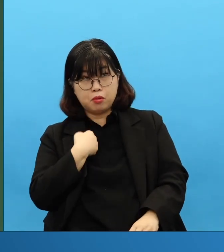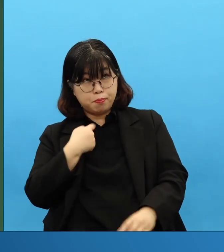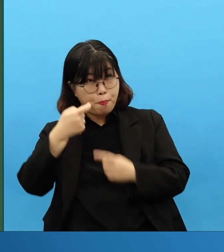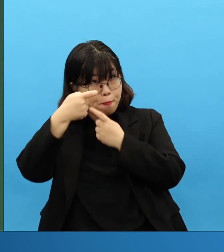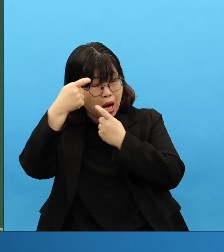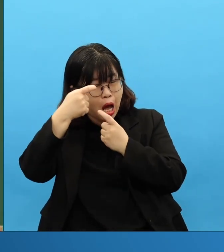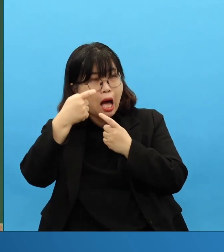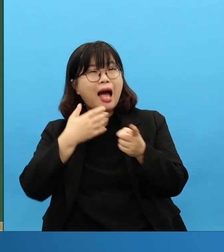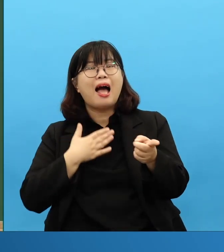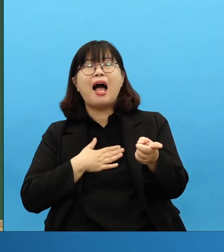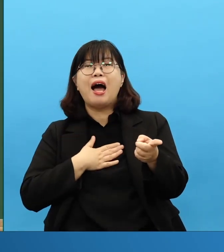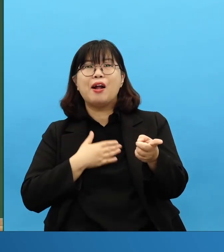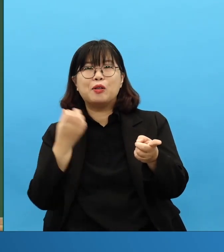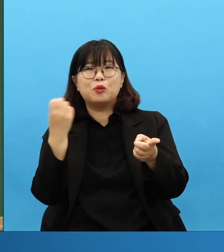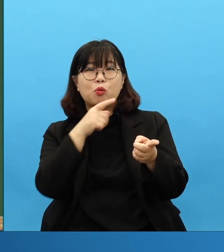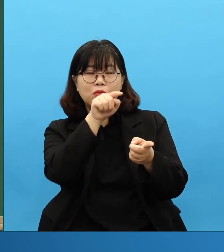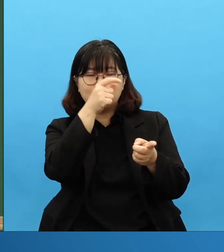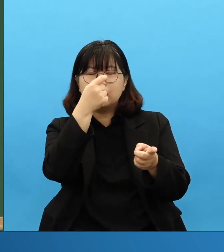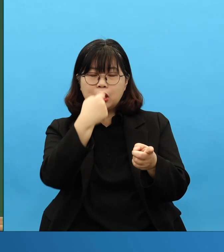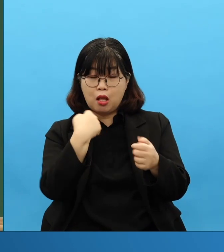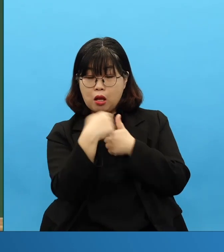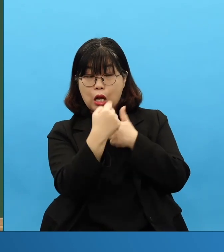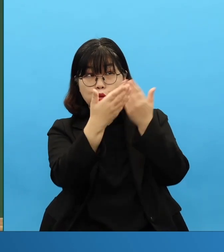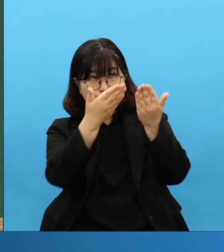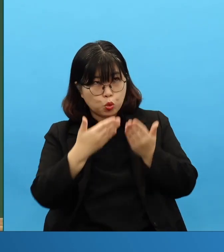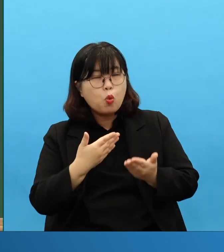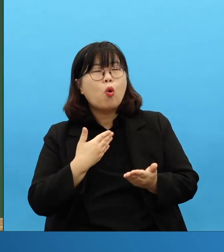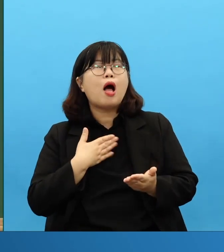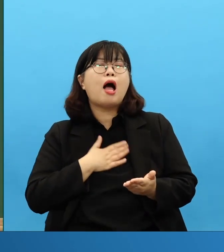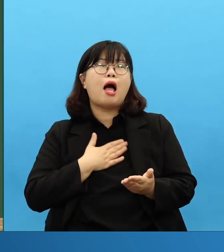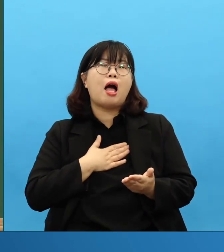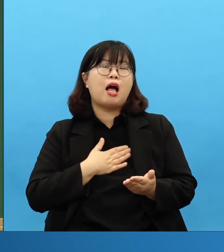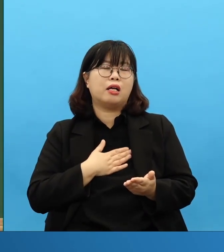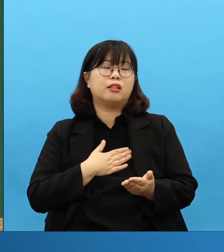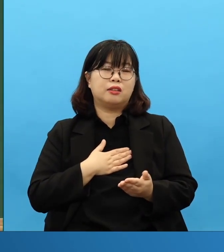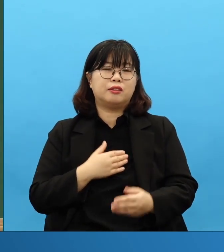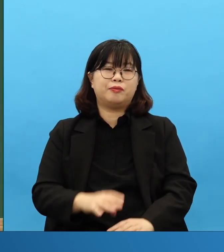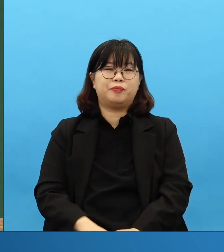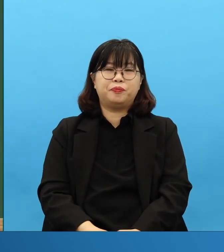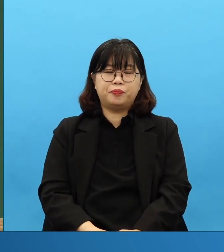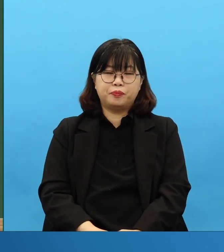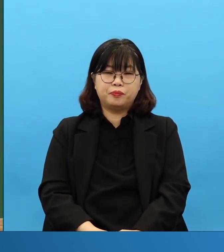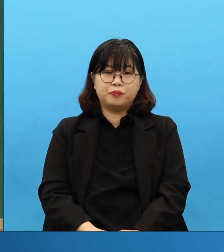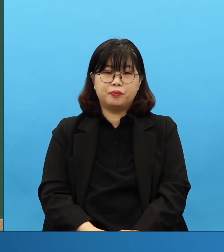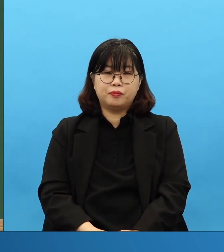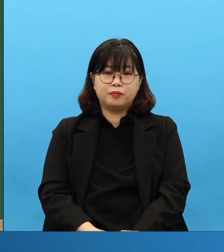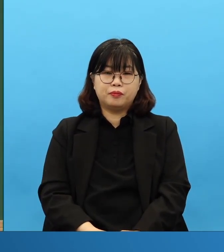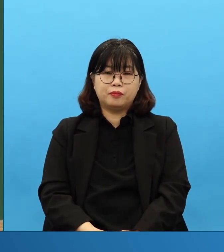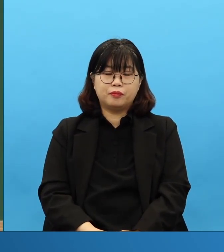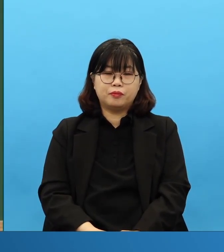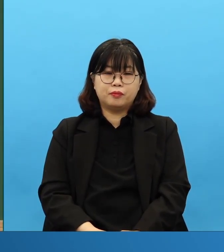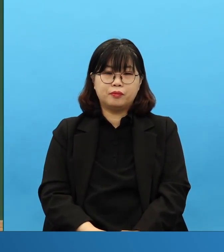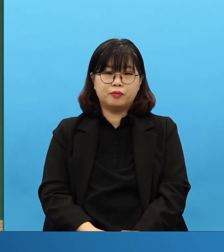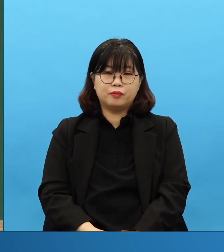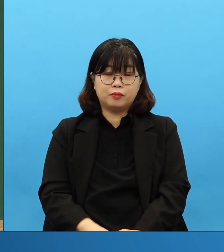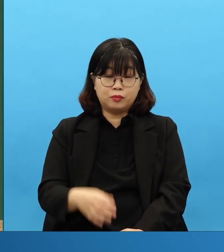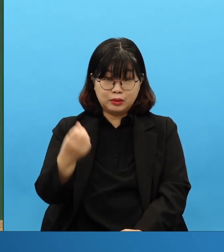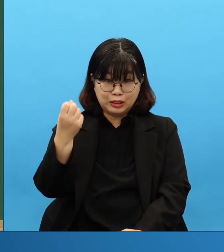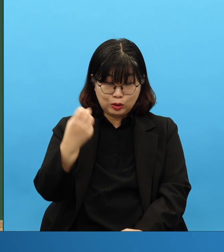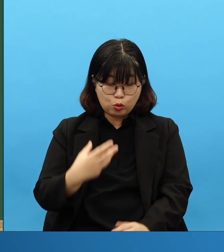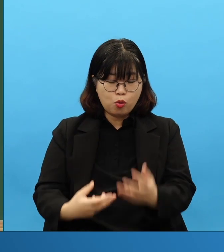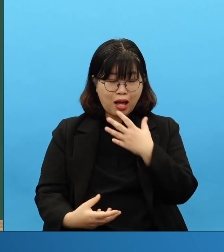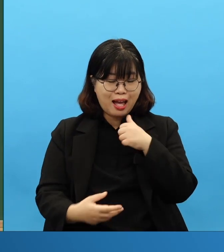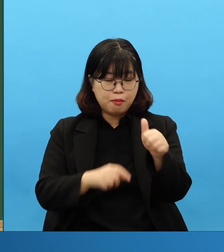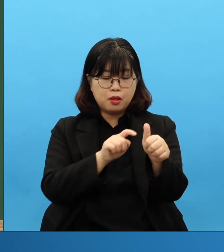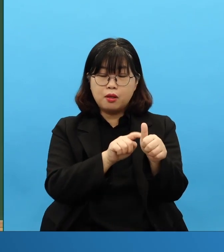아브라함은 전달していました. 절대 불가능해 보이는데 하나님이 후대를 통해 세계 복음에 대한 약속을 미리 준